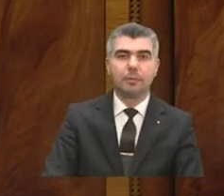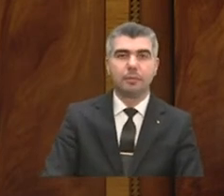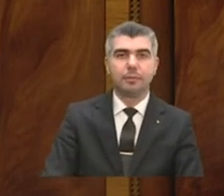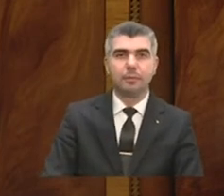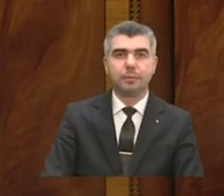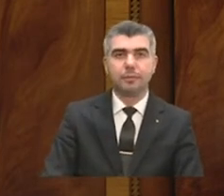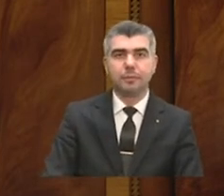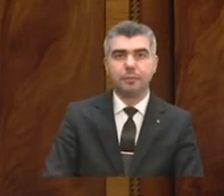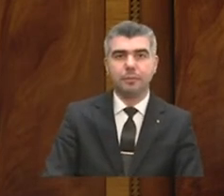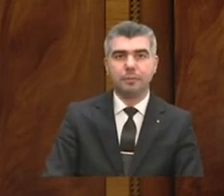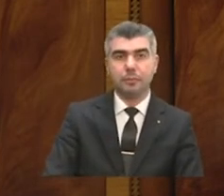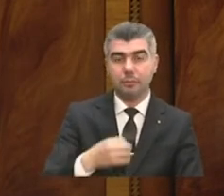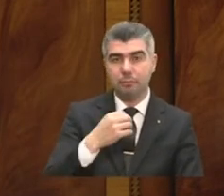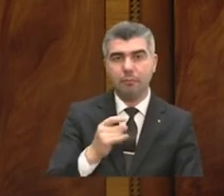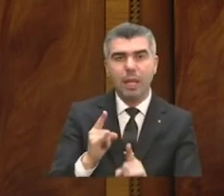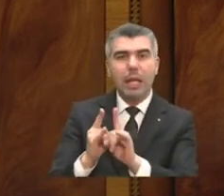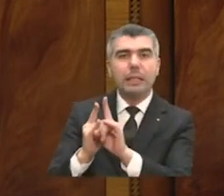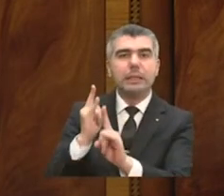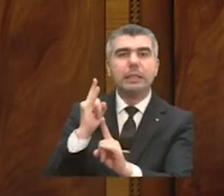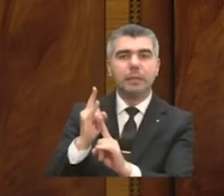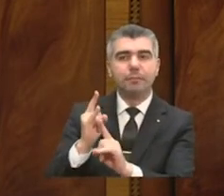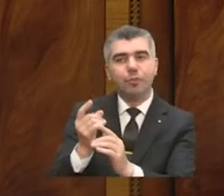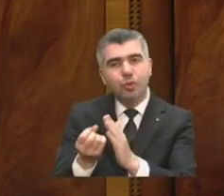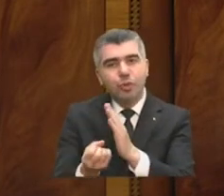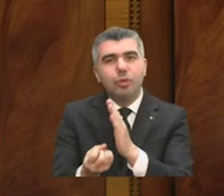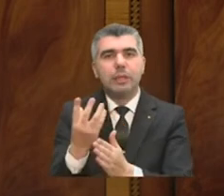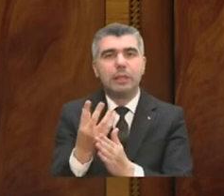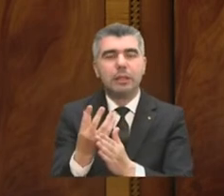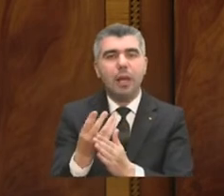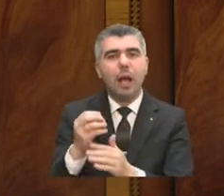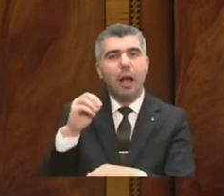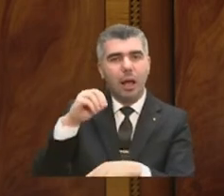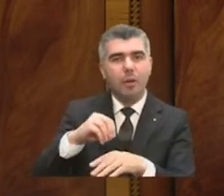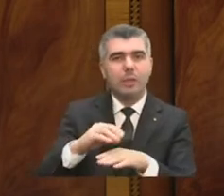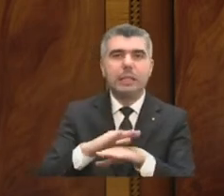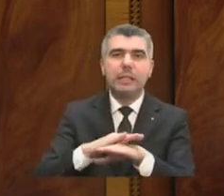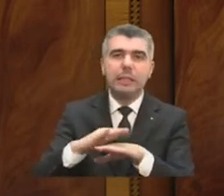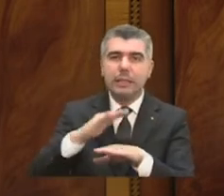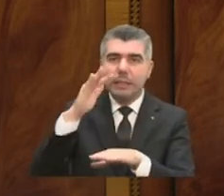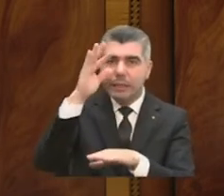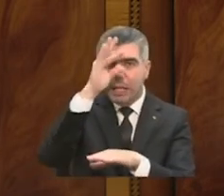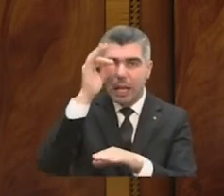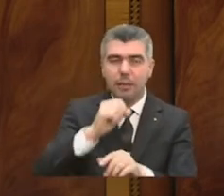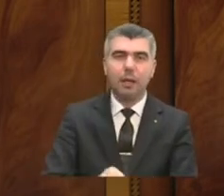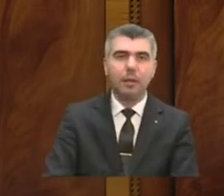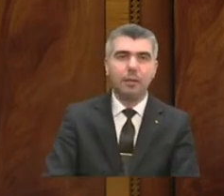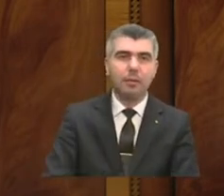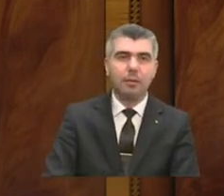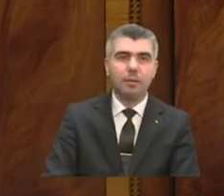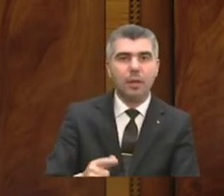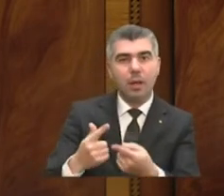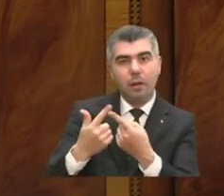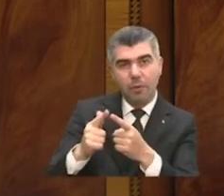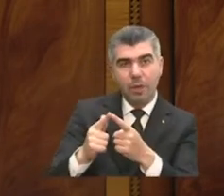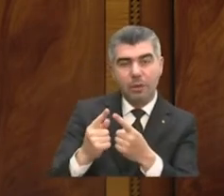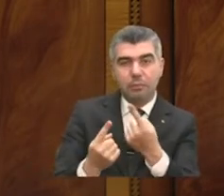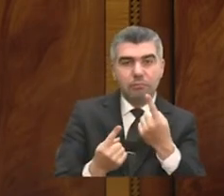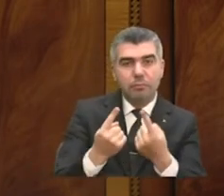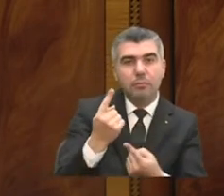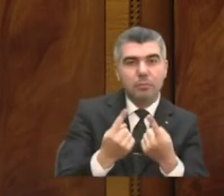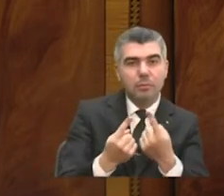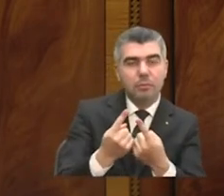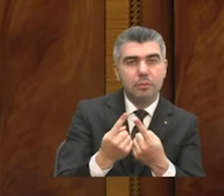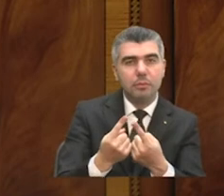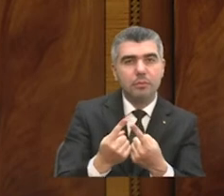s'acharner contre notre pays et pour donc nous